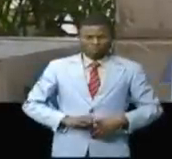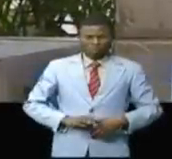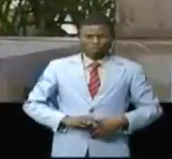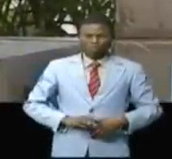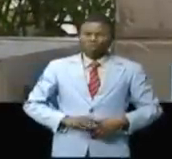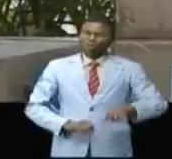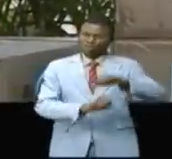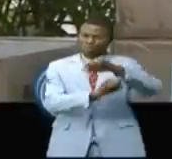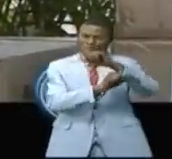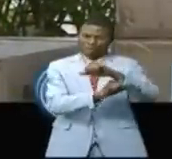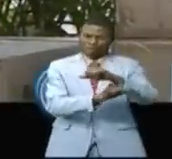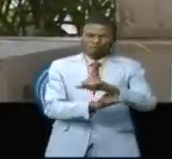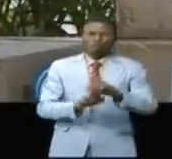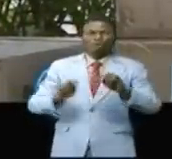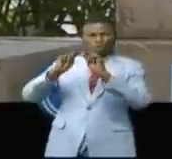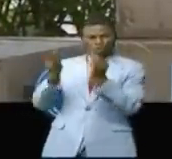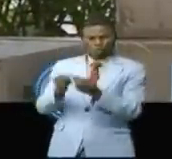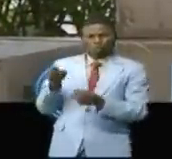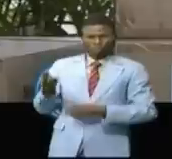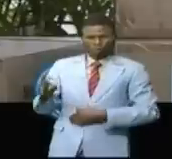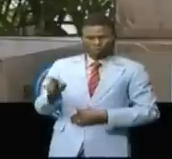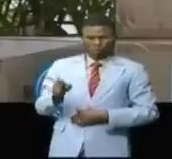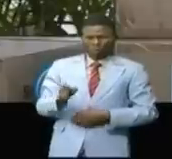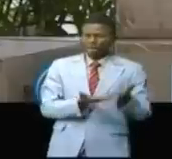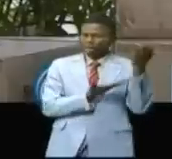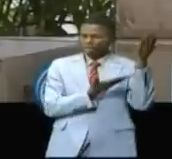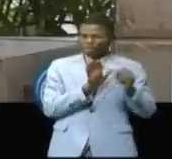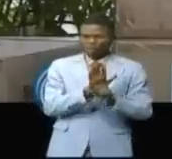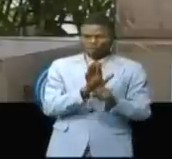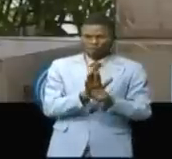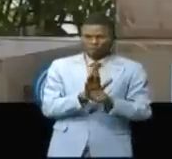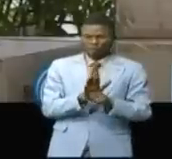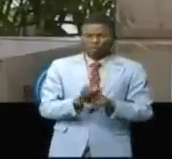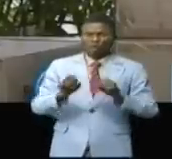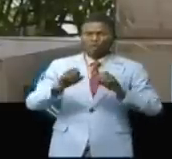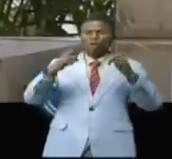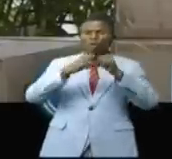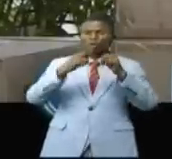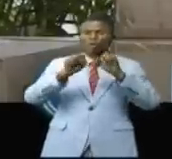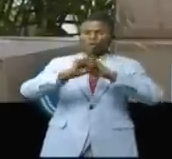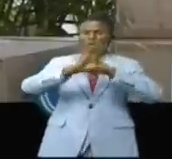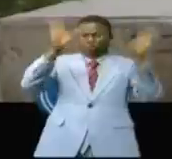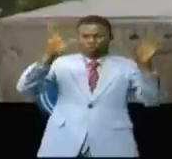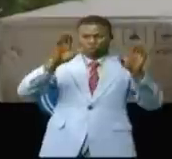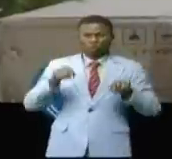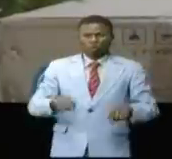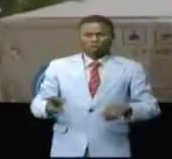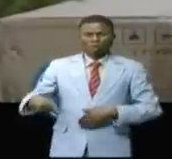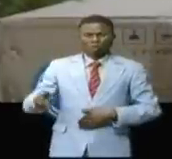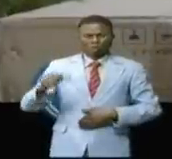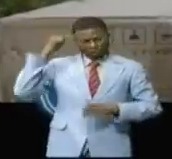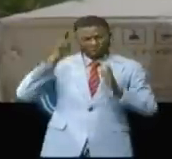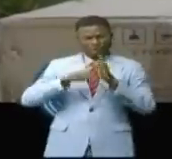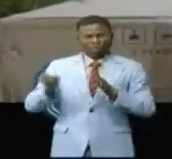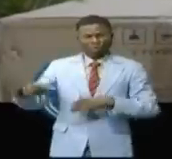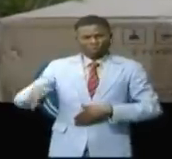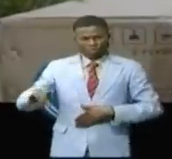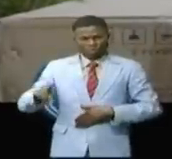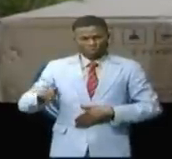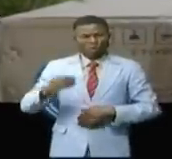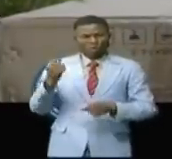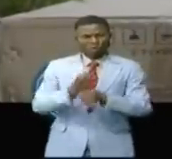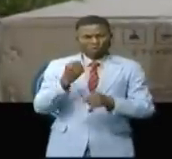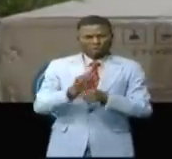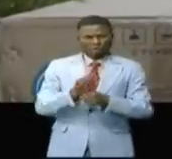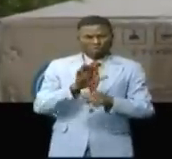fondation quand nous savons que ça aura un impact majeur dans l'éclairage public un dans le banc lyonnais le gouvernement provincial a été investi par